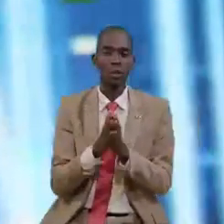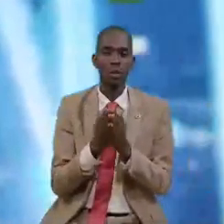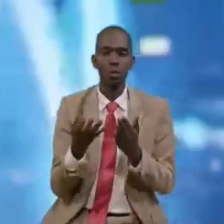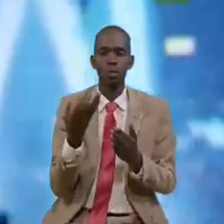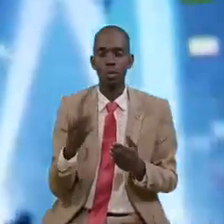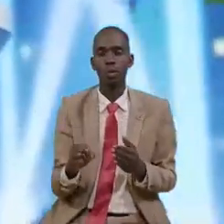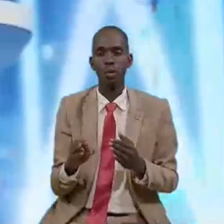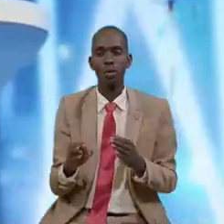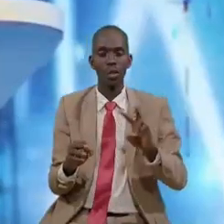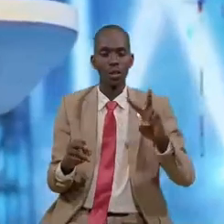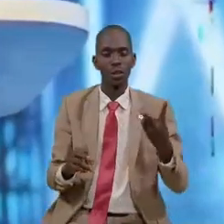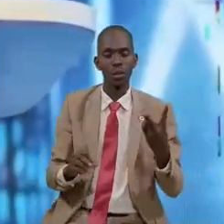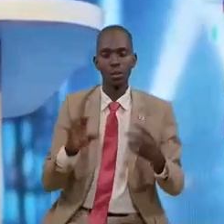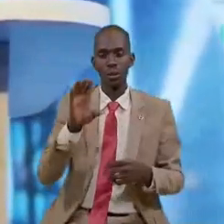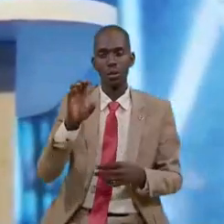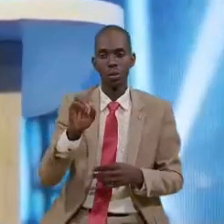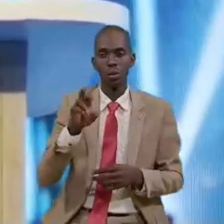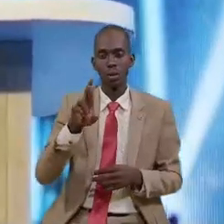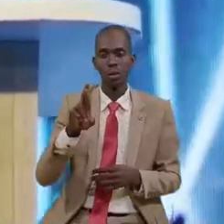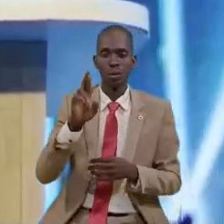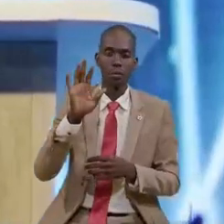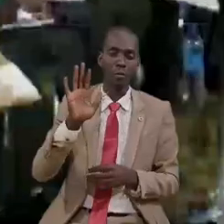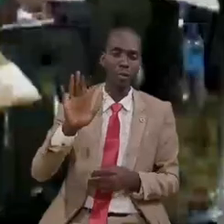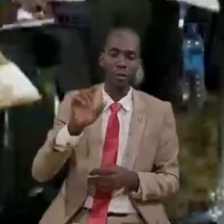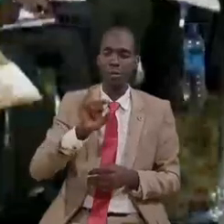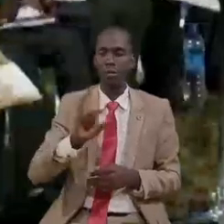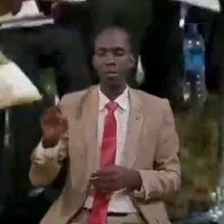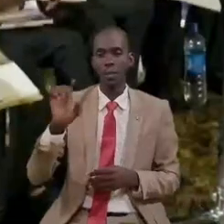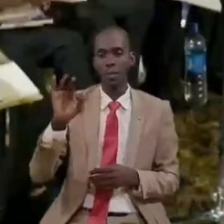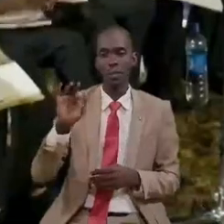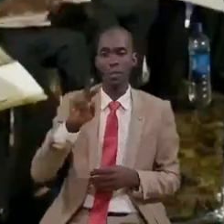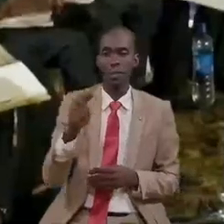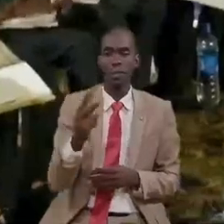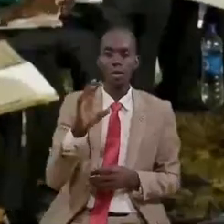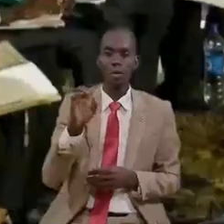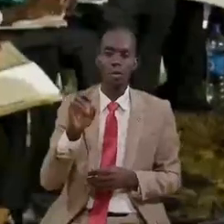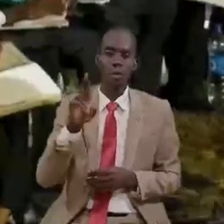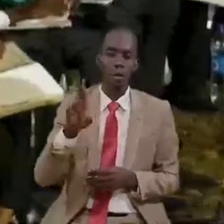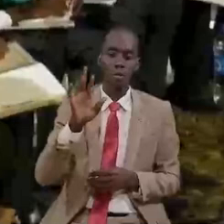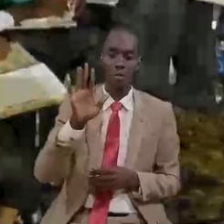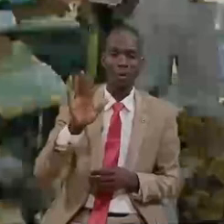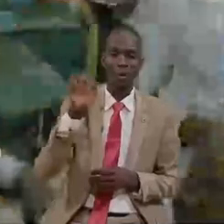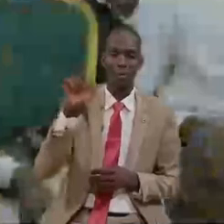Voyons 2 Corinthiens chapitre 5. 2 Corinthiens 5,